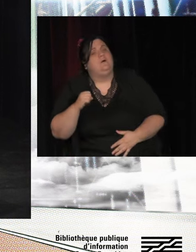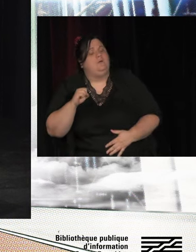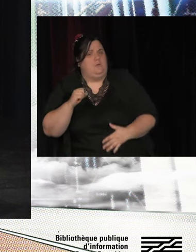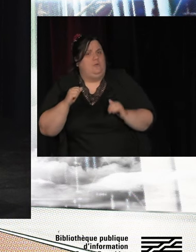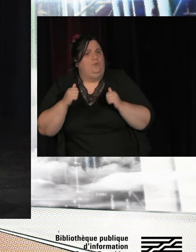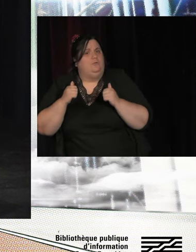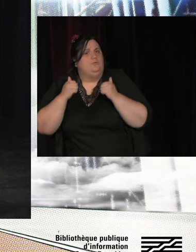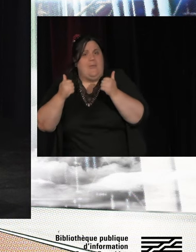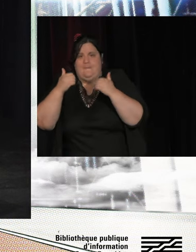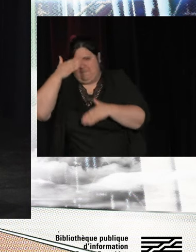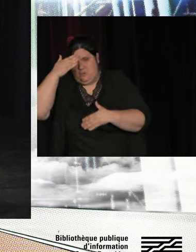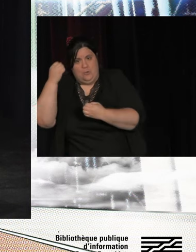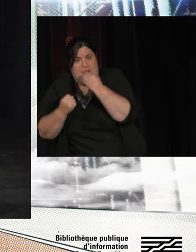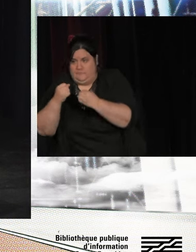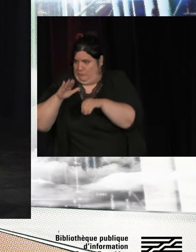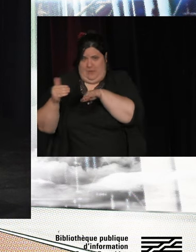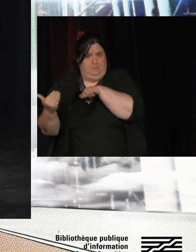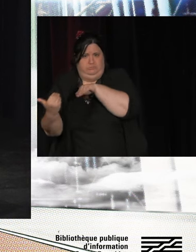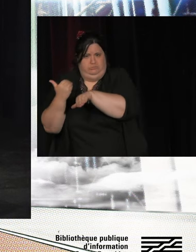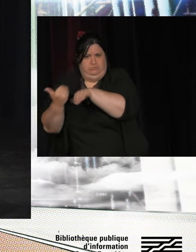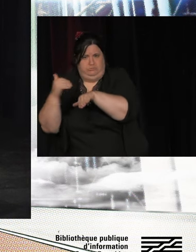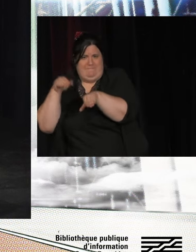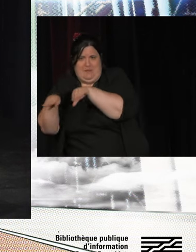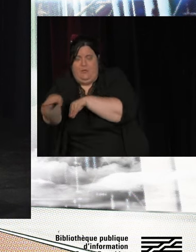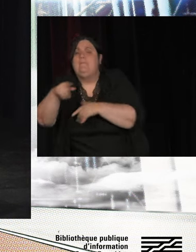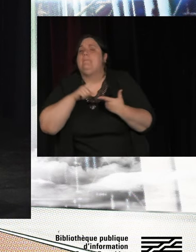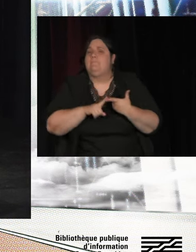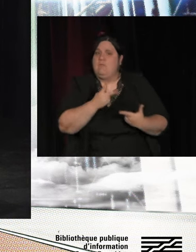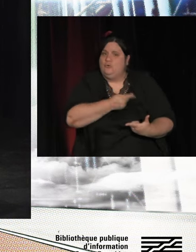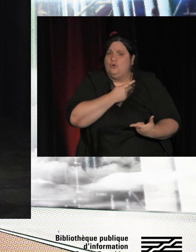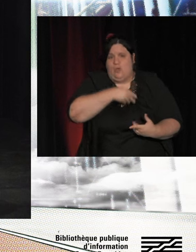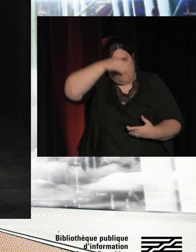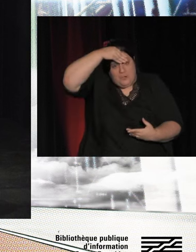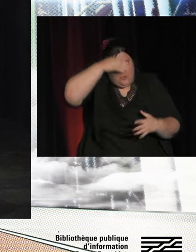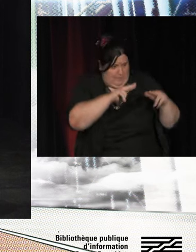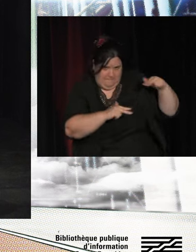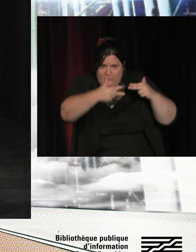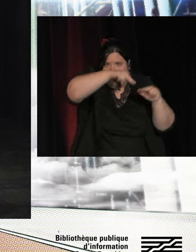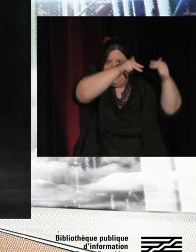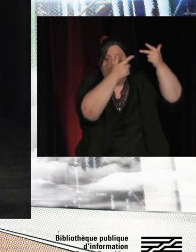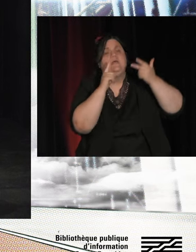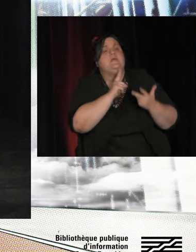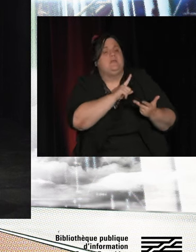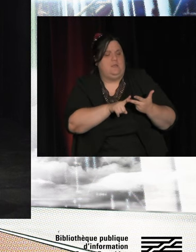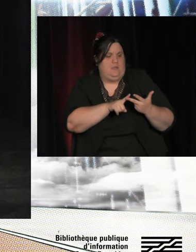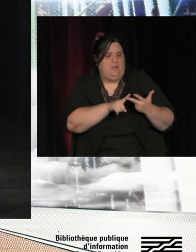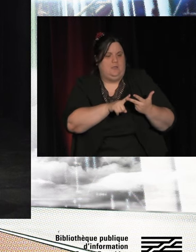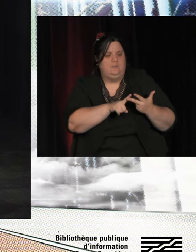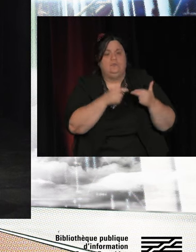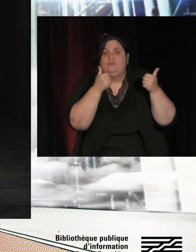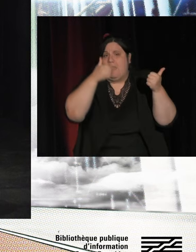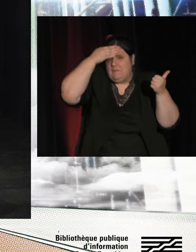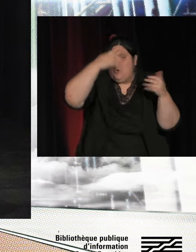Mario World est un platformer. Pourquoi ça va être marrant ? Parce qu'évidemment, le shuffler ne me prévient pas quand il va changer. Donc ça va